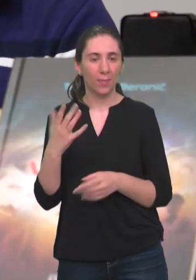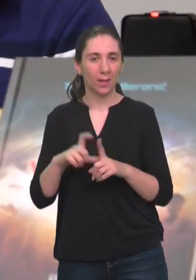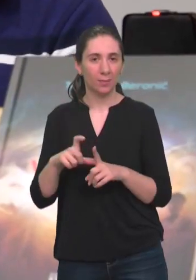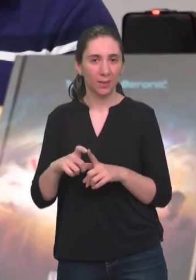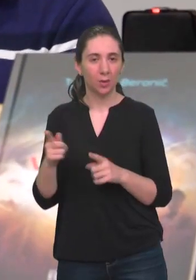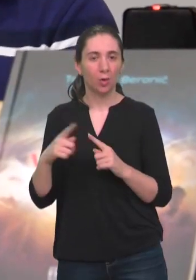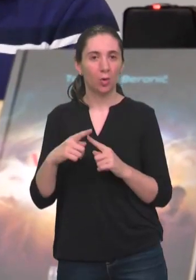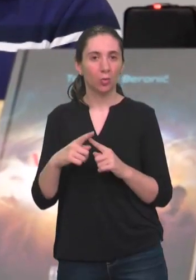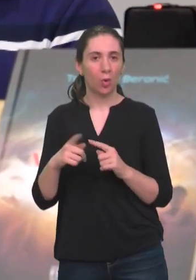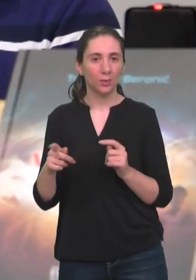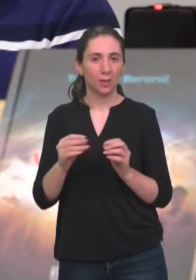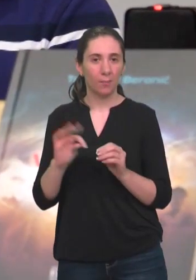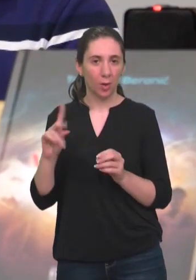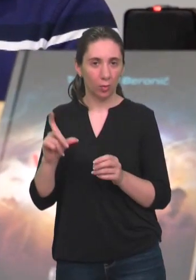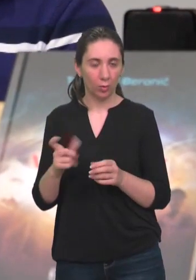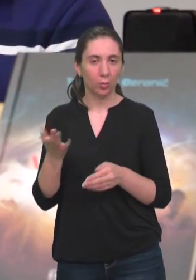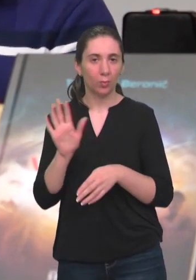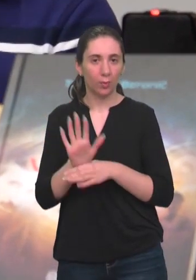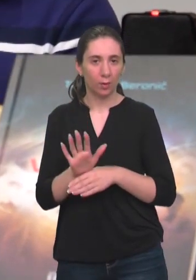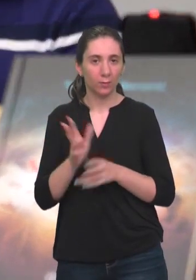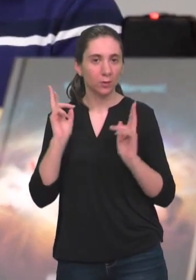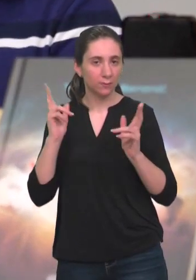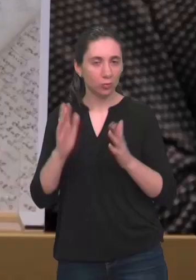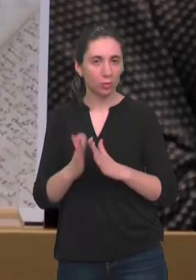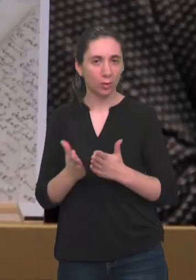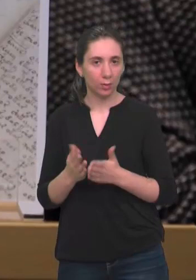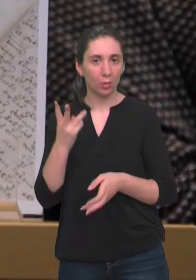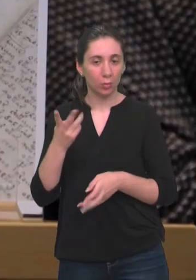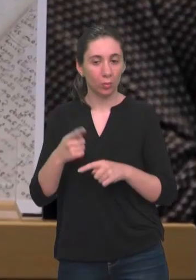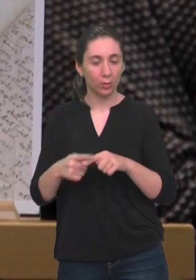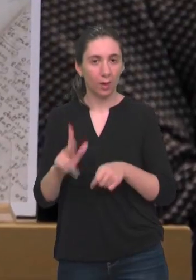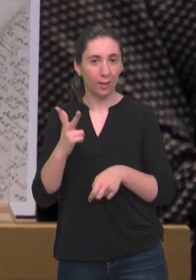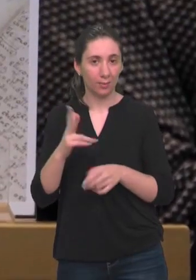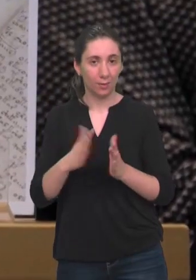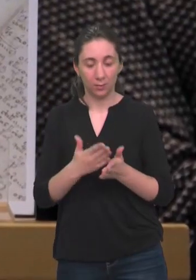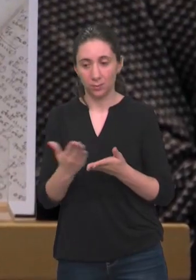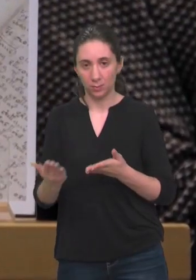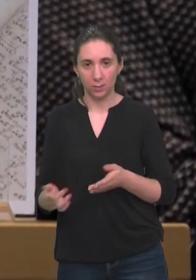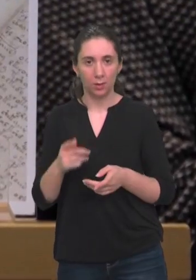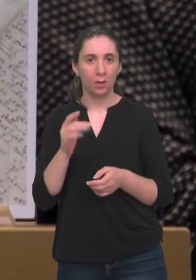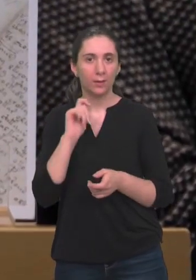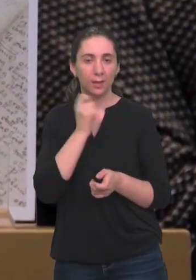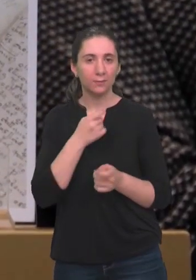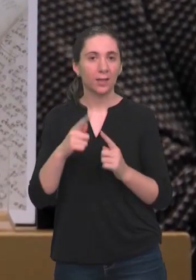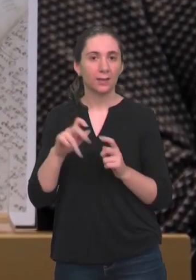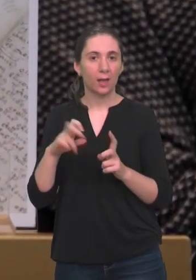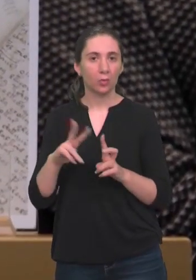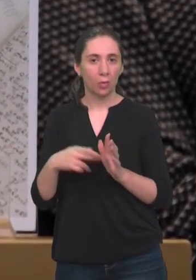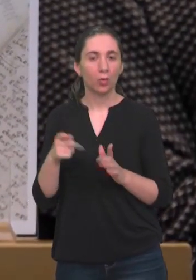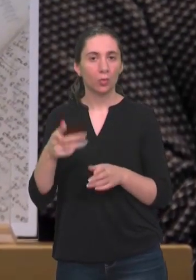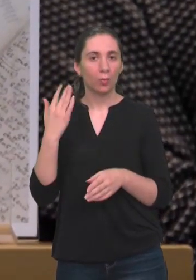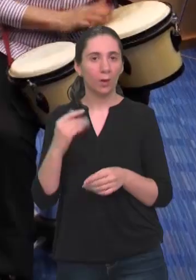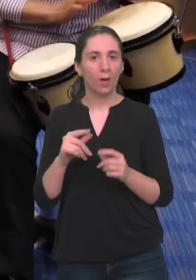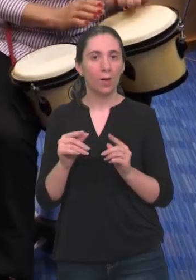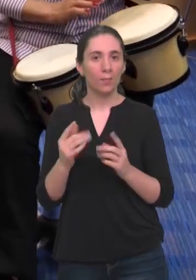dimenzija Tomislavom Beronićem predstavljena je zvučna knjiga drugog dijela trilogije Tajanstveni tekton. Bila je to prilika da